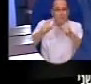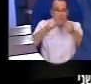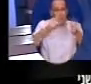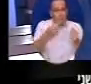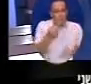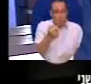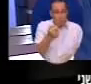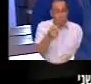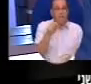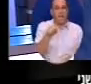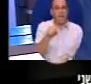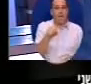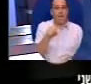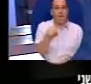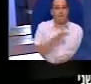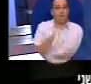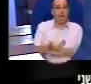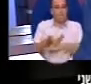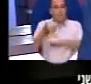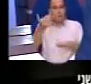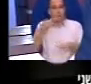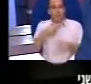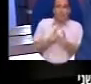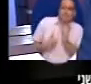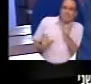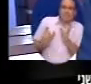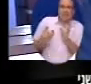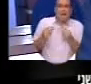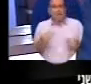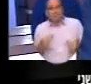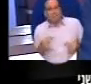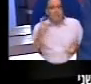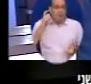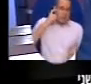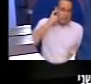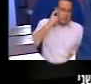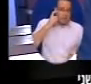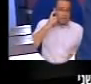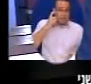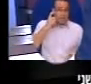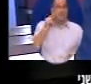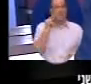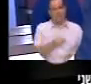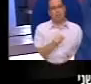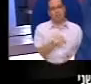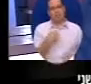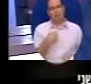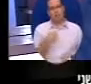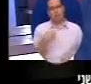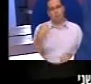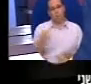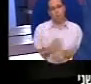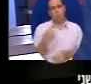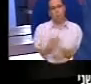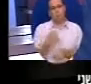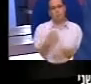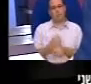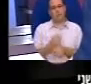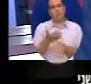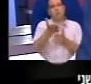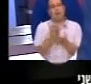נמצאות באיזשהו מצב של מגננה, חשש, חרדה. ועל זה אנחנו עובדים בחצי השני